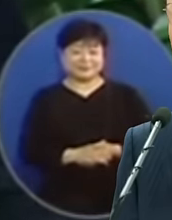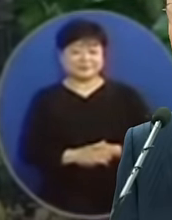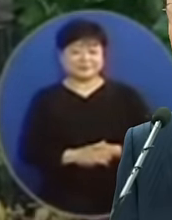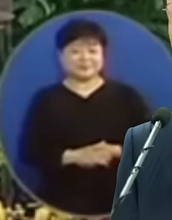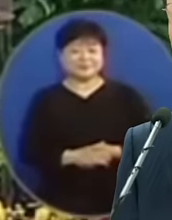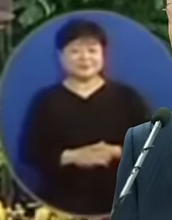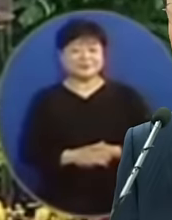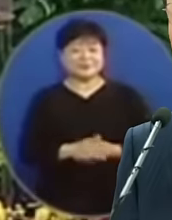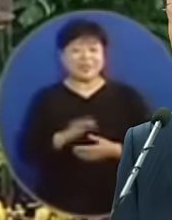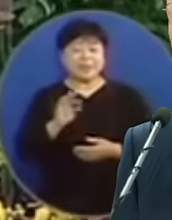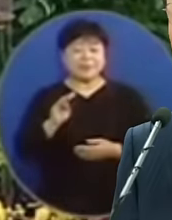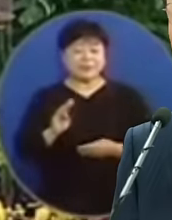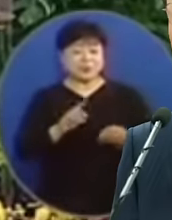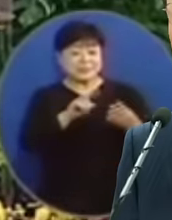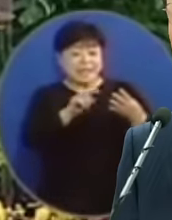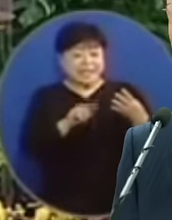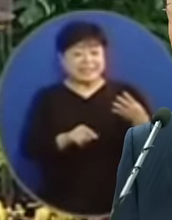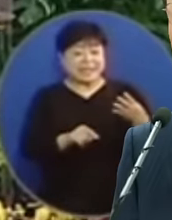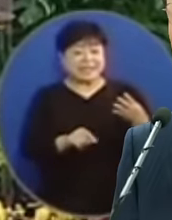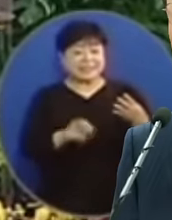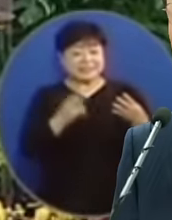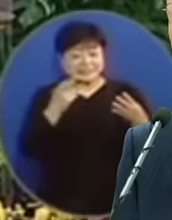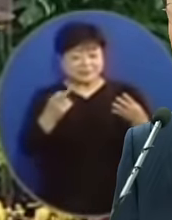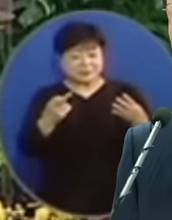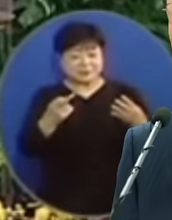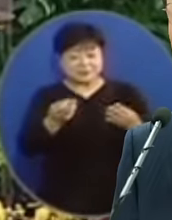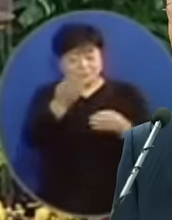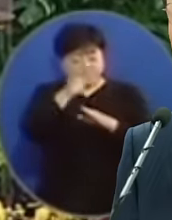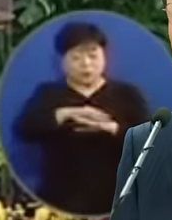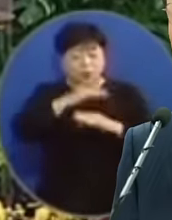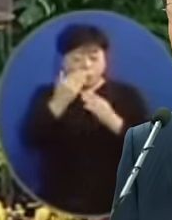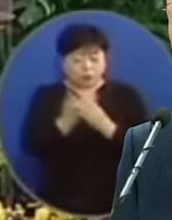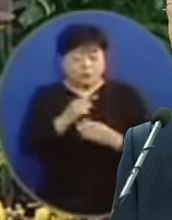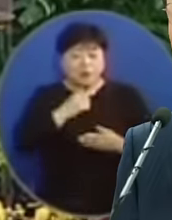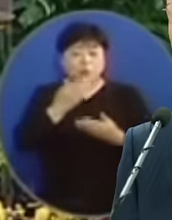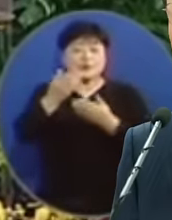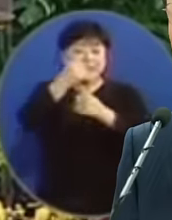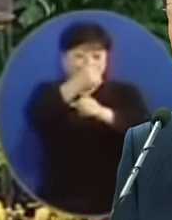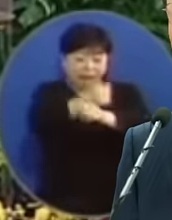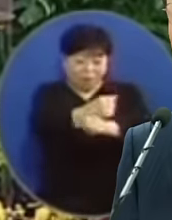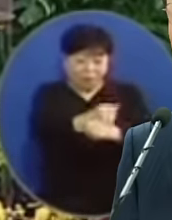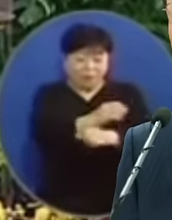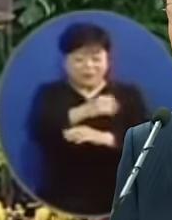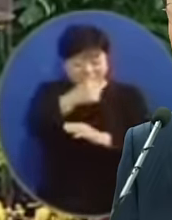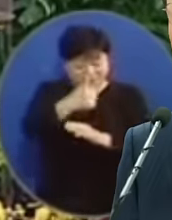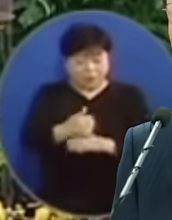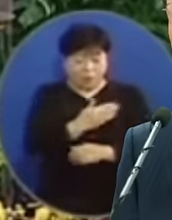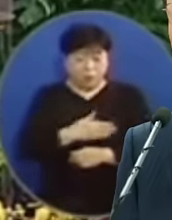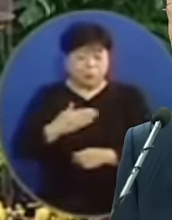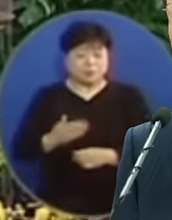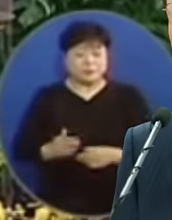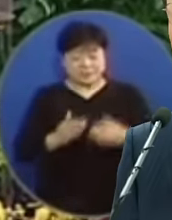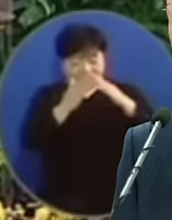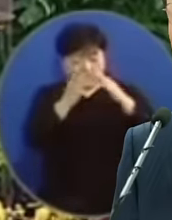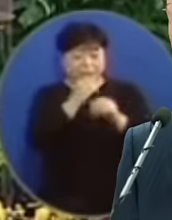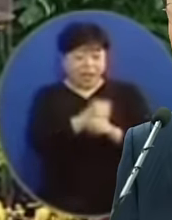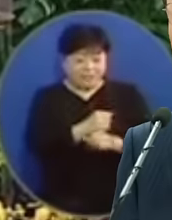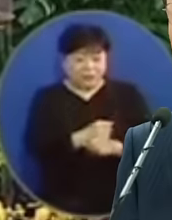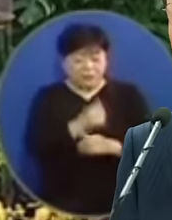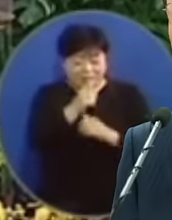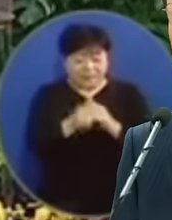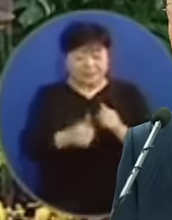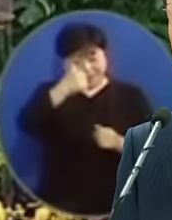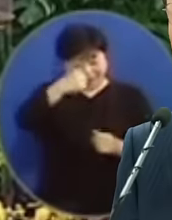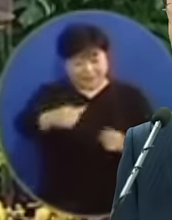4장 12절로 13절에 이는 성도를 온전하게 하여 봉사의 일을 하게 하며 그리스도의 몸을 세우려 하심이라. 우리가 다